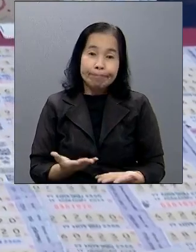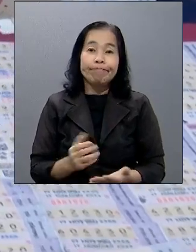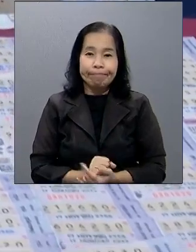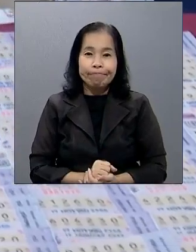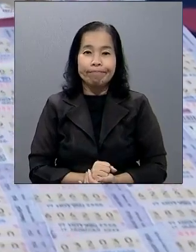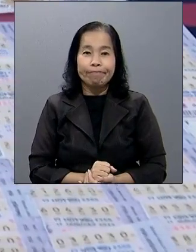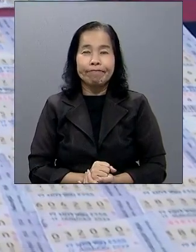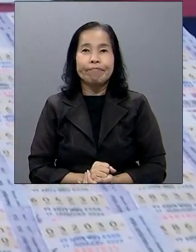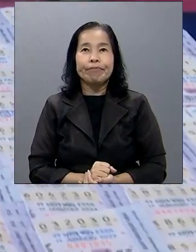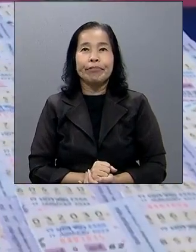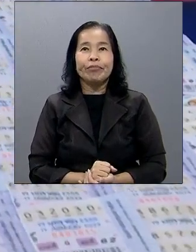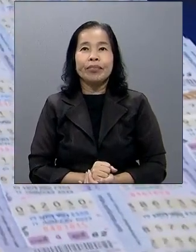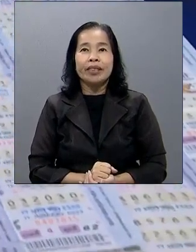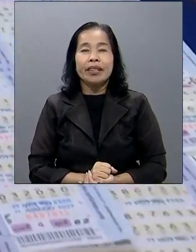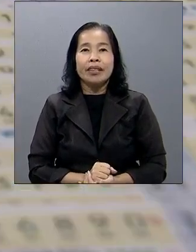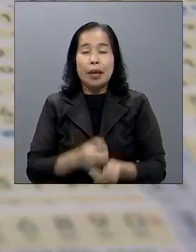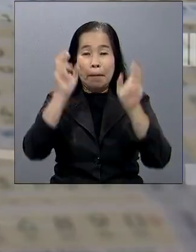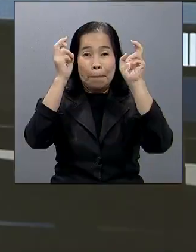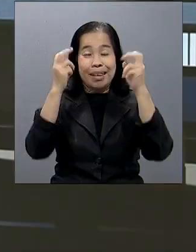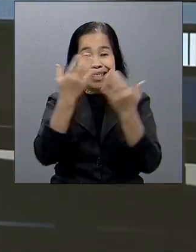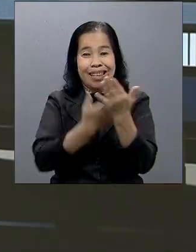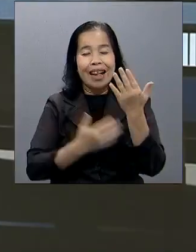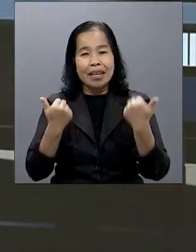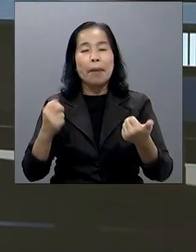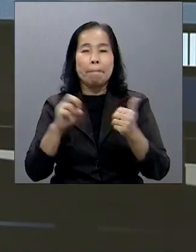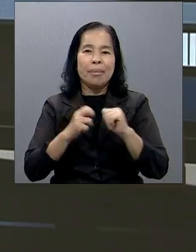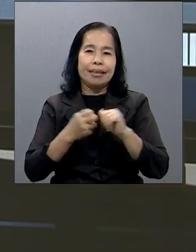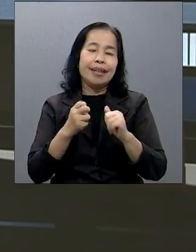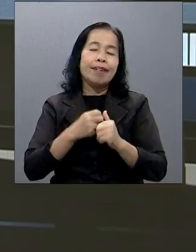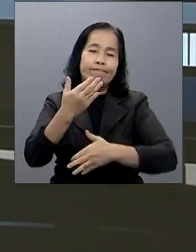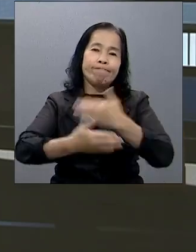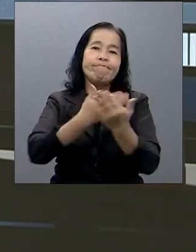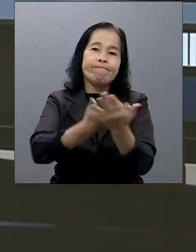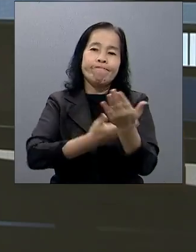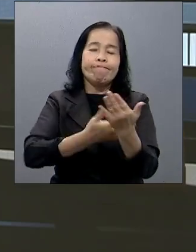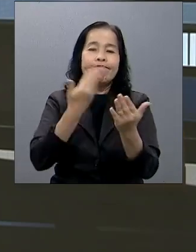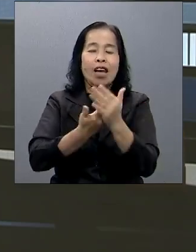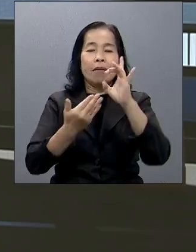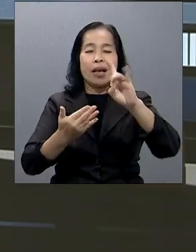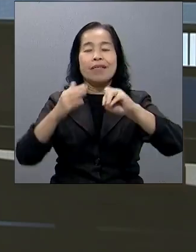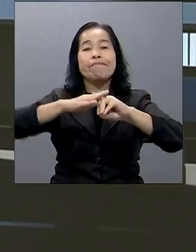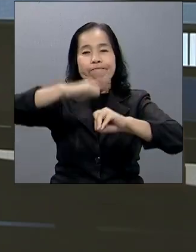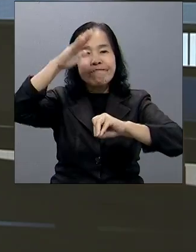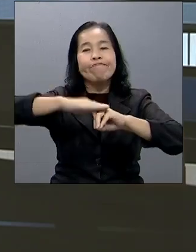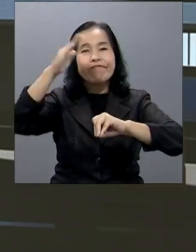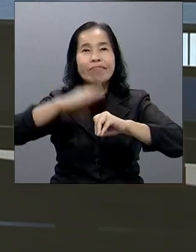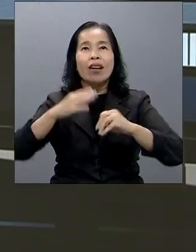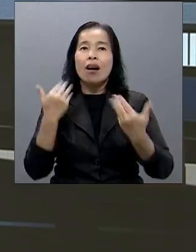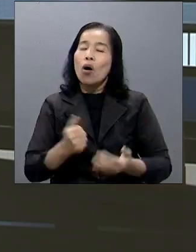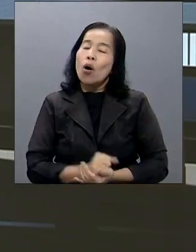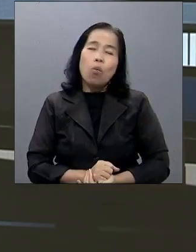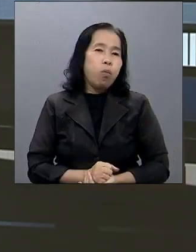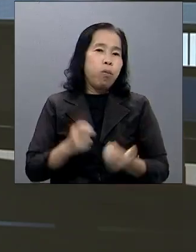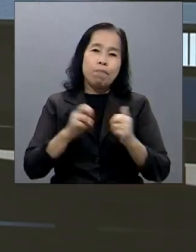ากันนะคะเรื่องนี้ปัญหาเรื่องของการค้าสลากเกิน80บาทยังคงมีอยู่นะคะ